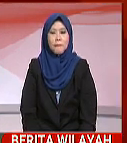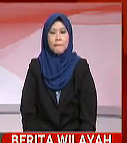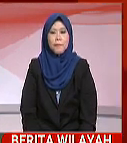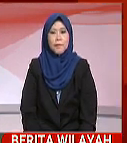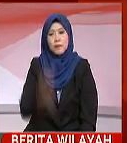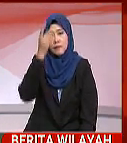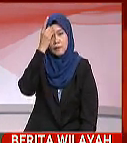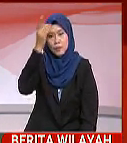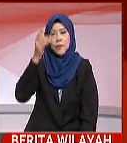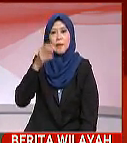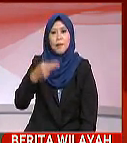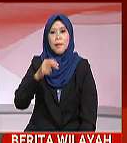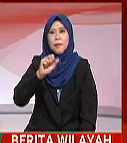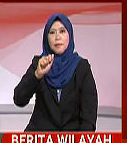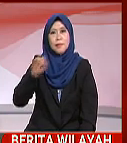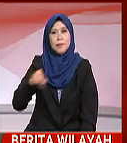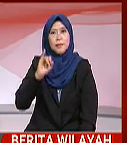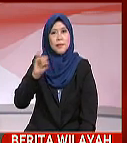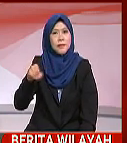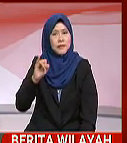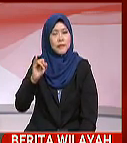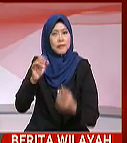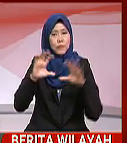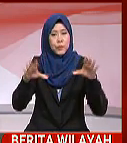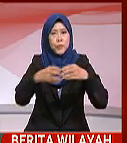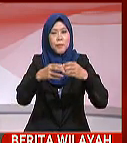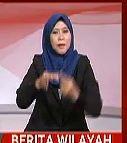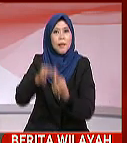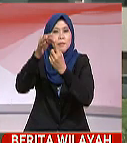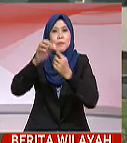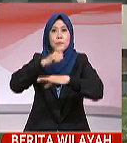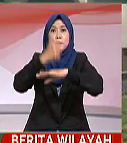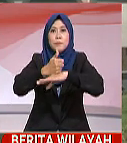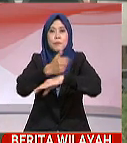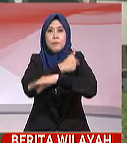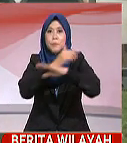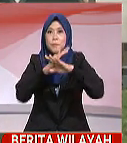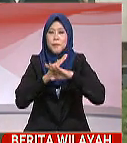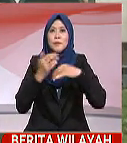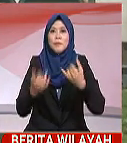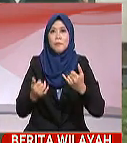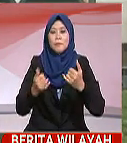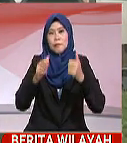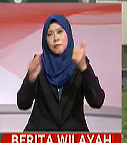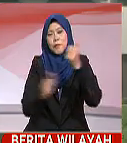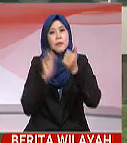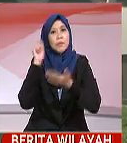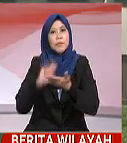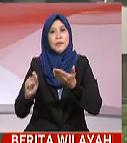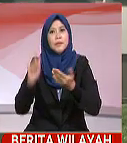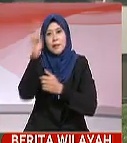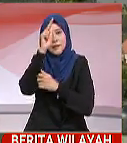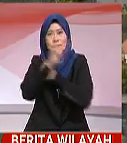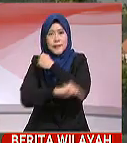Jelas Dato' Haji Ji, pasukan petugas khas imunisasi COVID-19 telah diwujudkan di bawah Setiausaha Kerajaan Negeri Dato' Sri